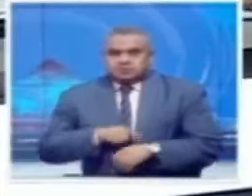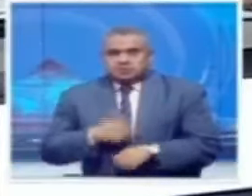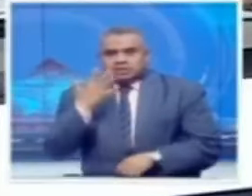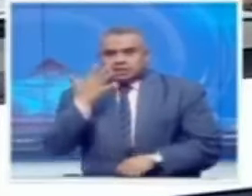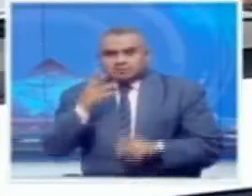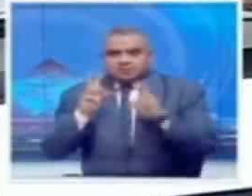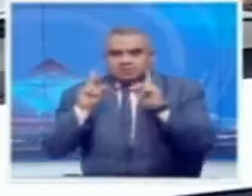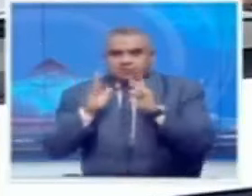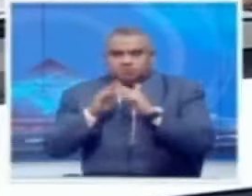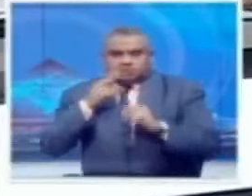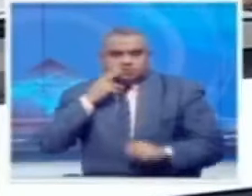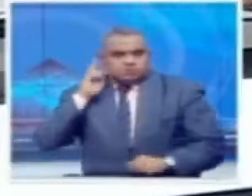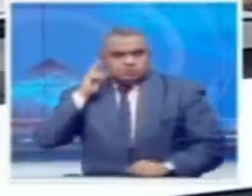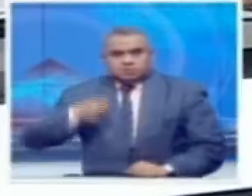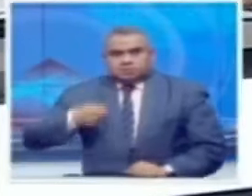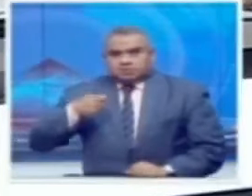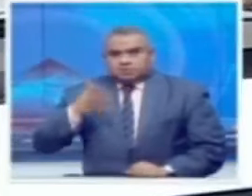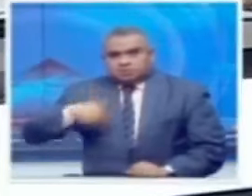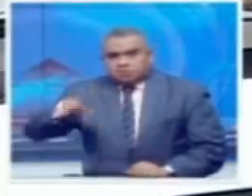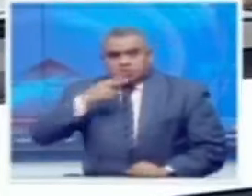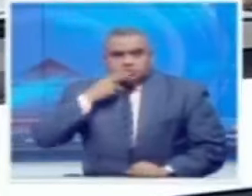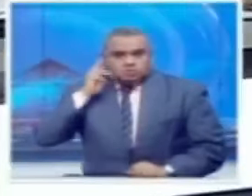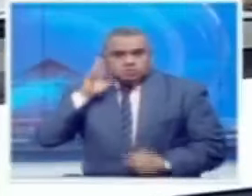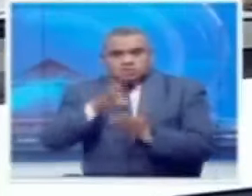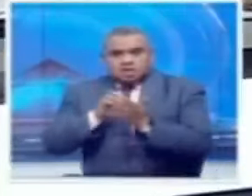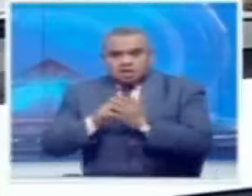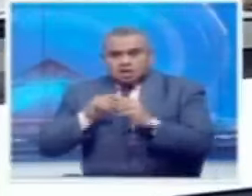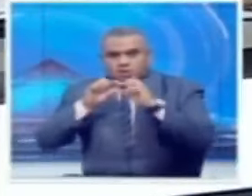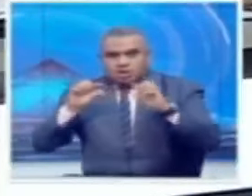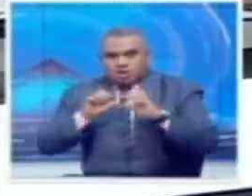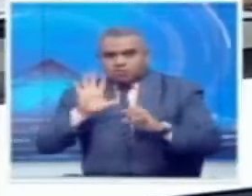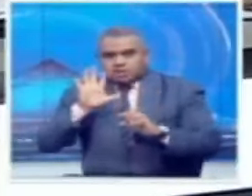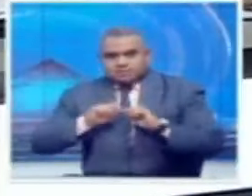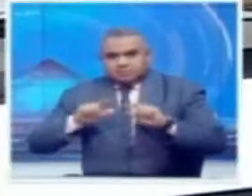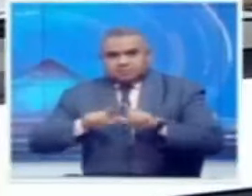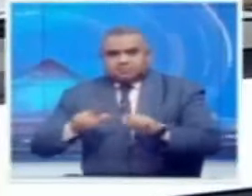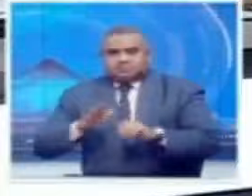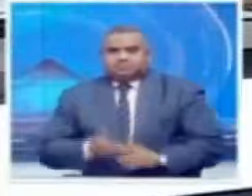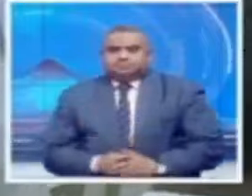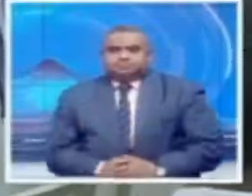الخامسة من التلفزيون المصري، أهلا بكم. أهلا بحضراتكم، ونبدأ الخامسة بأهم العناوين.